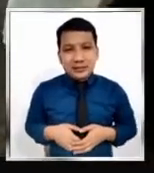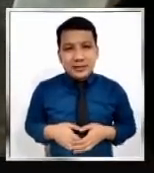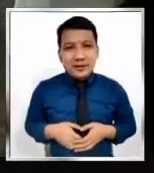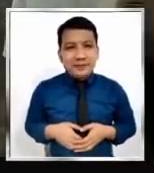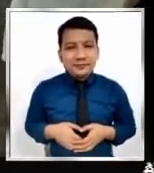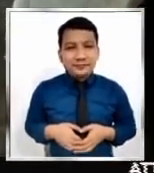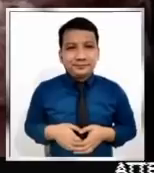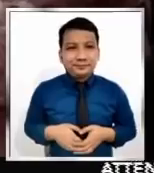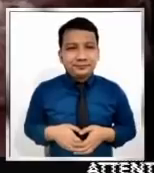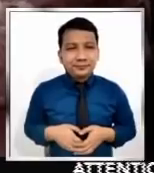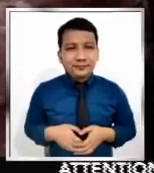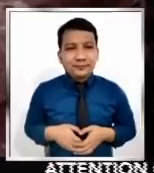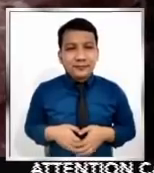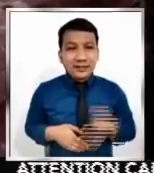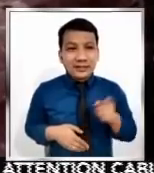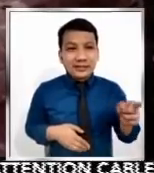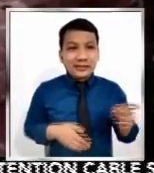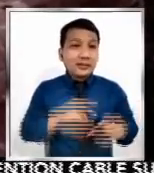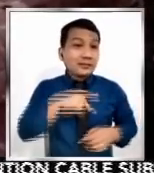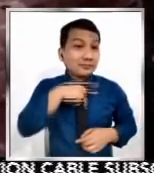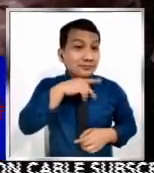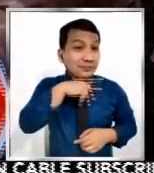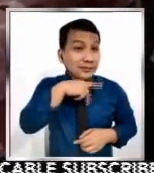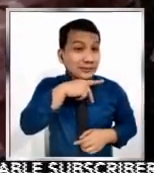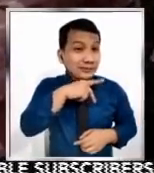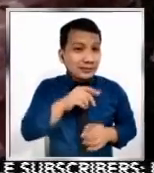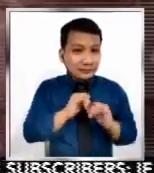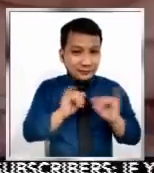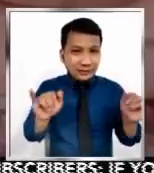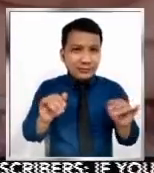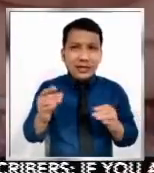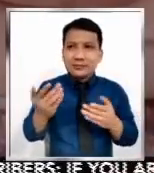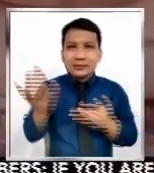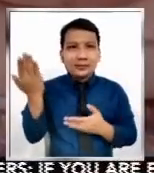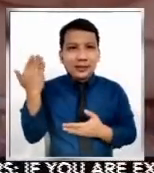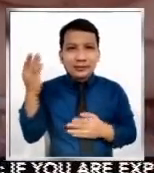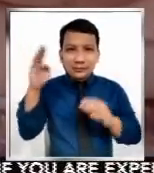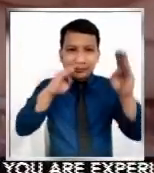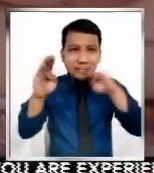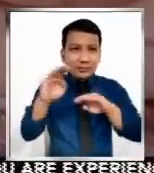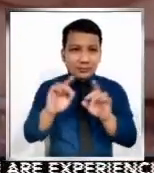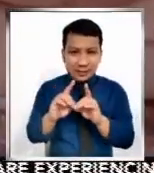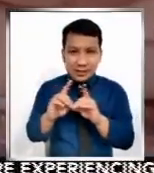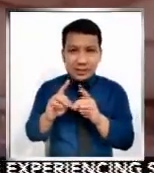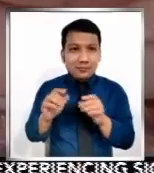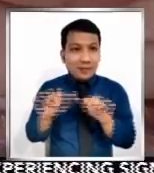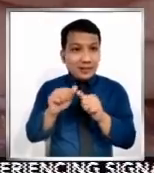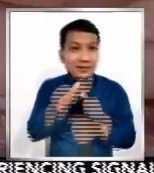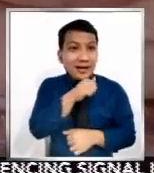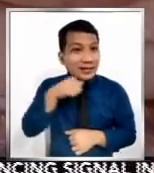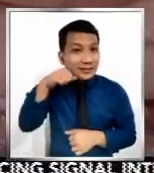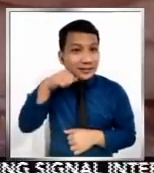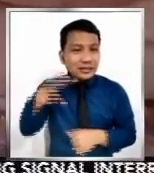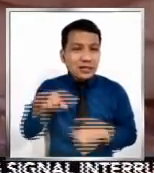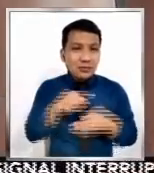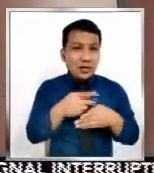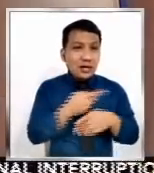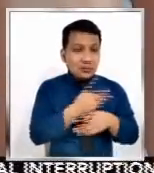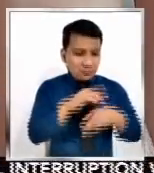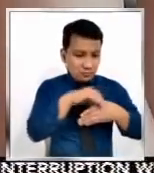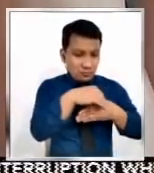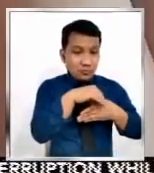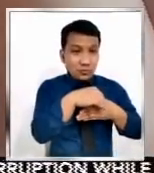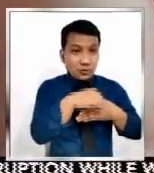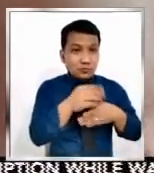Bukod sa baboy, may problema na rin daw sa supply ng iba pang produktong agrikultura ayon sa grupong Pork Producers Federation of the Philippines.